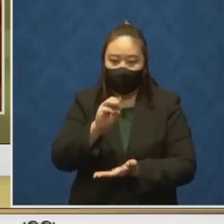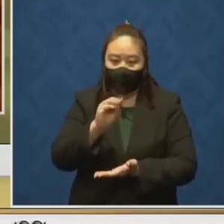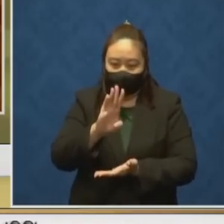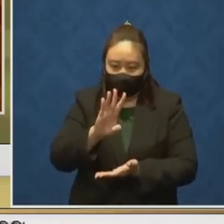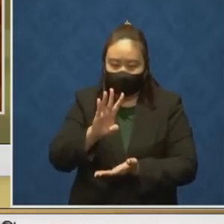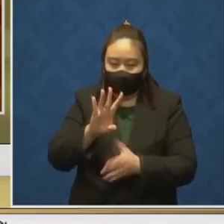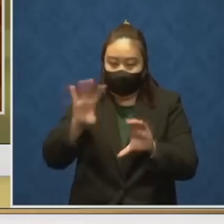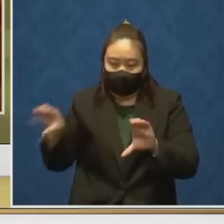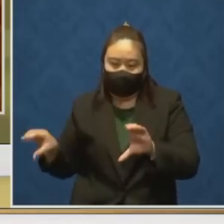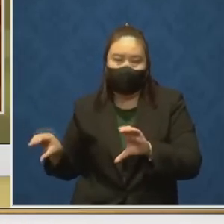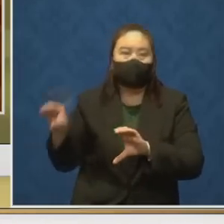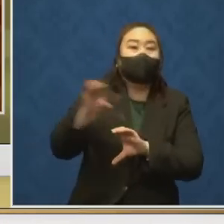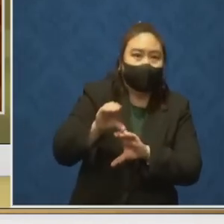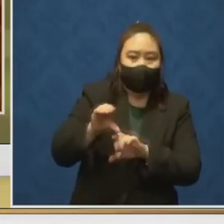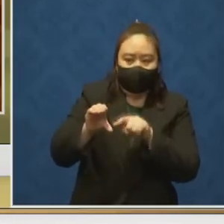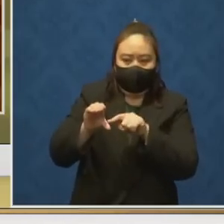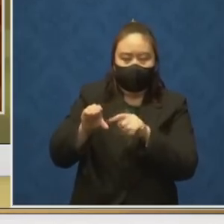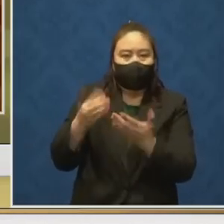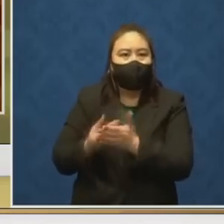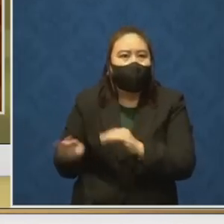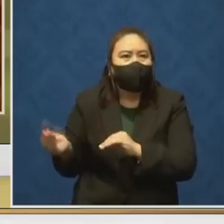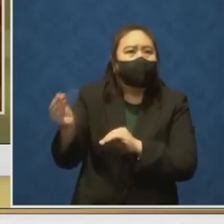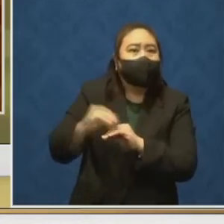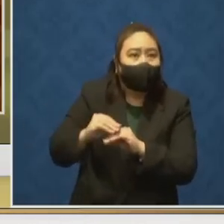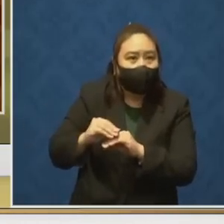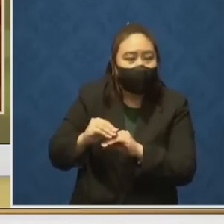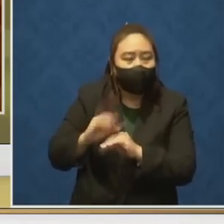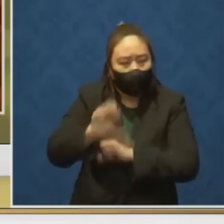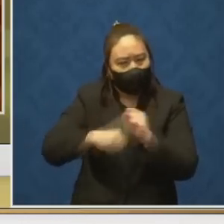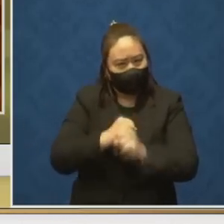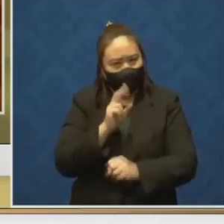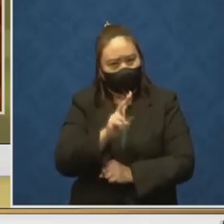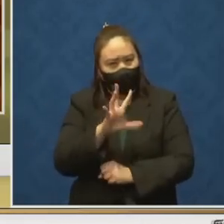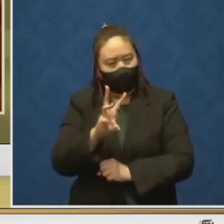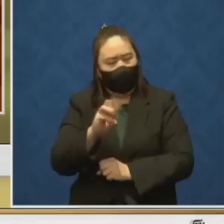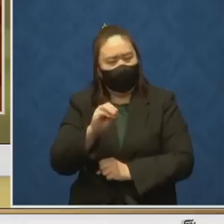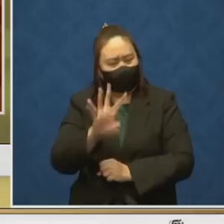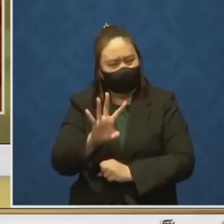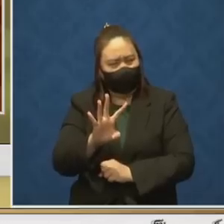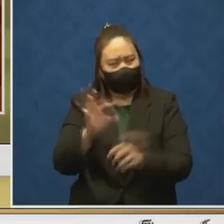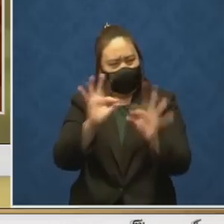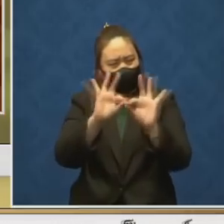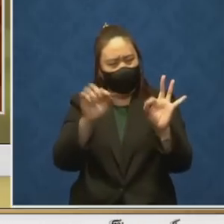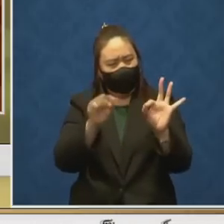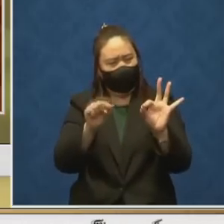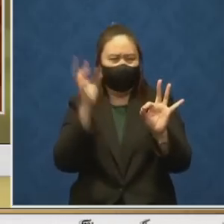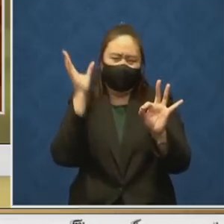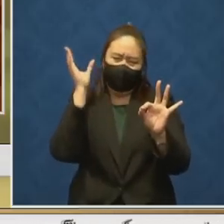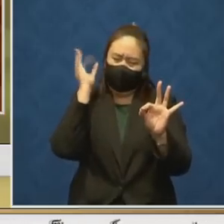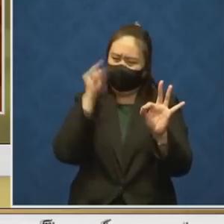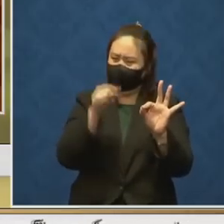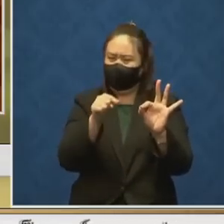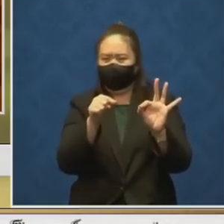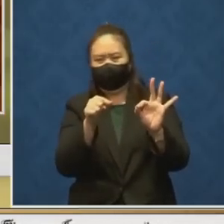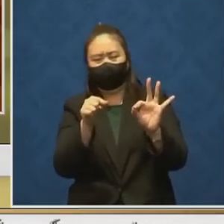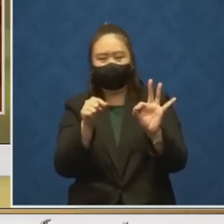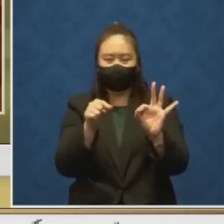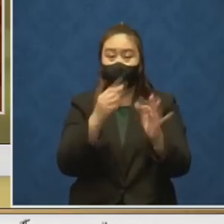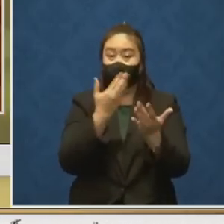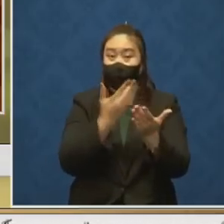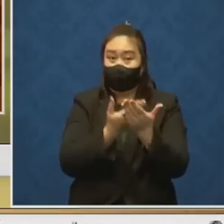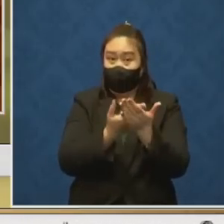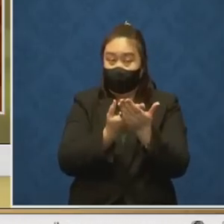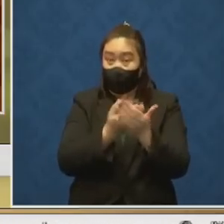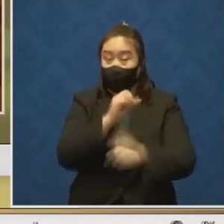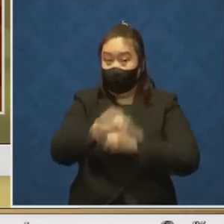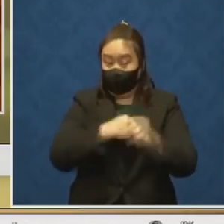incumbีนี้มาดูคเองเพิ่มเติระหวางปี งบประมา 64.ไมคอยมใครได้หรนนค่ะเงินเพิมเติมระหว่างปีงบประ